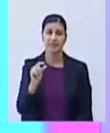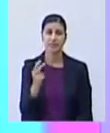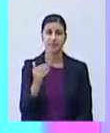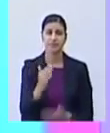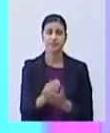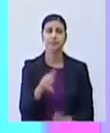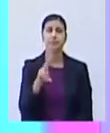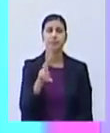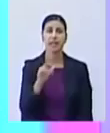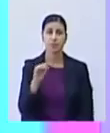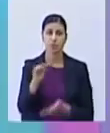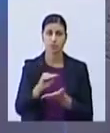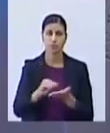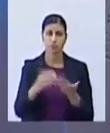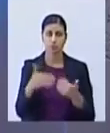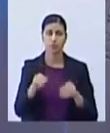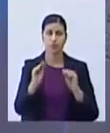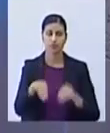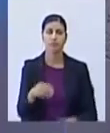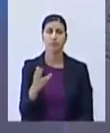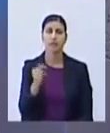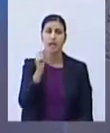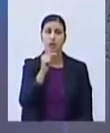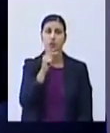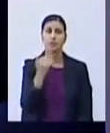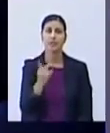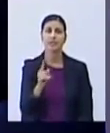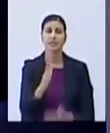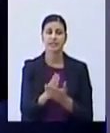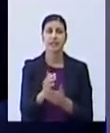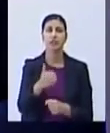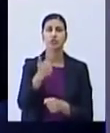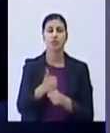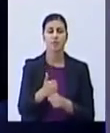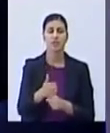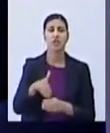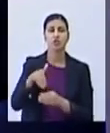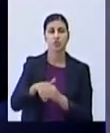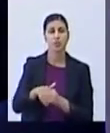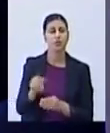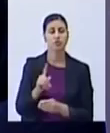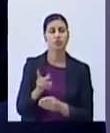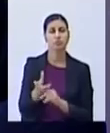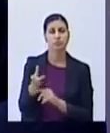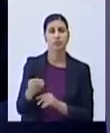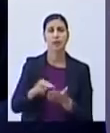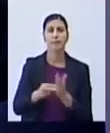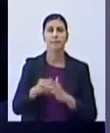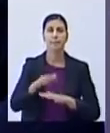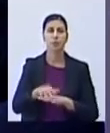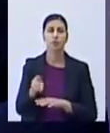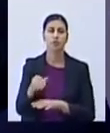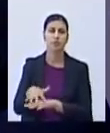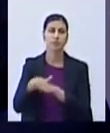უდეს ლეიბორისტულ პარტიას. ეს ჩრდილოვანი ეკონომიკა, რომელიც მიდის დღეს ჩინოვნიკების ჯიბეში, წავა პირდაპირ ბიუჯეტში და ეს ბიუჯეტიდან